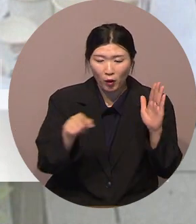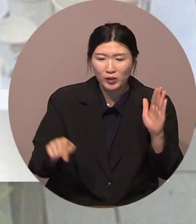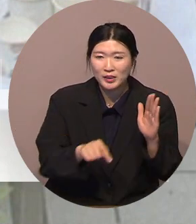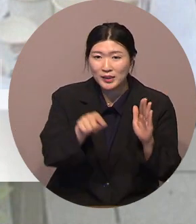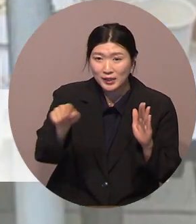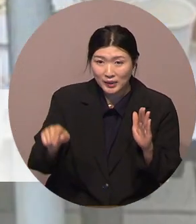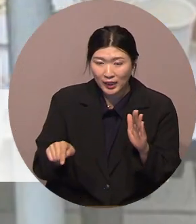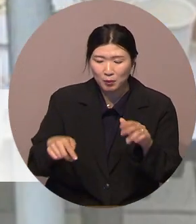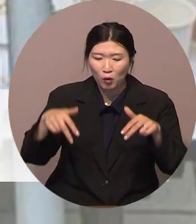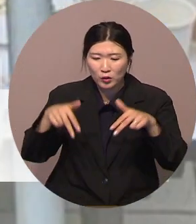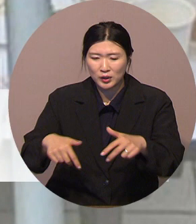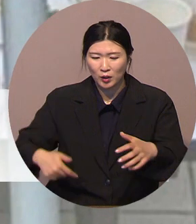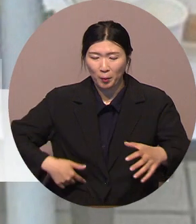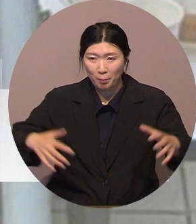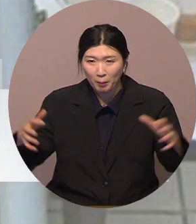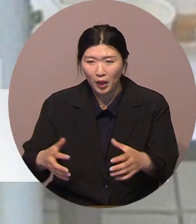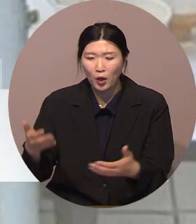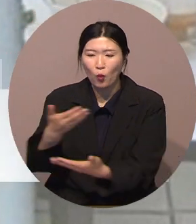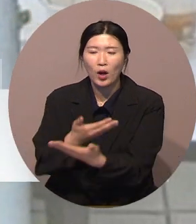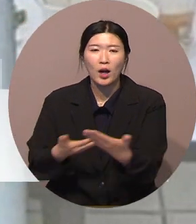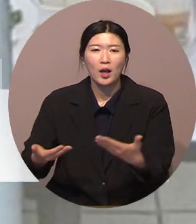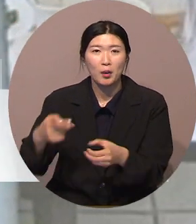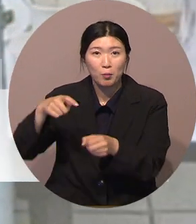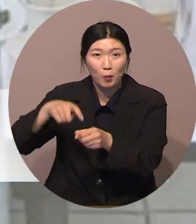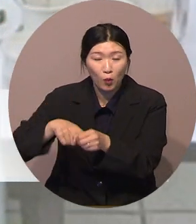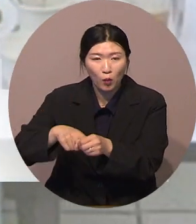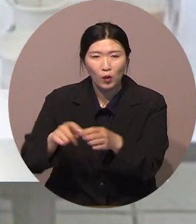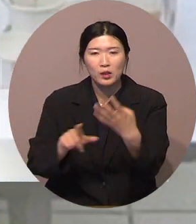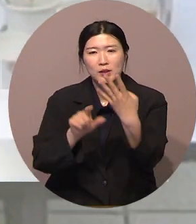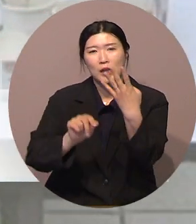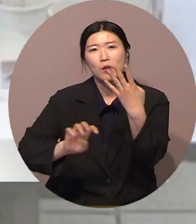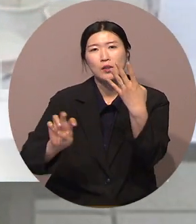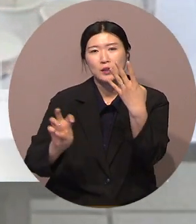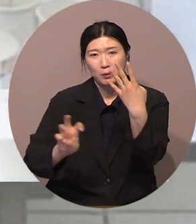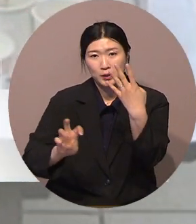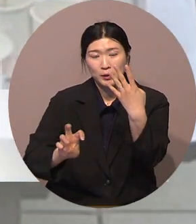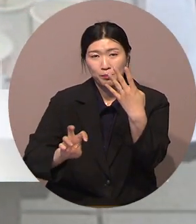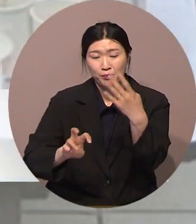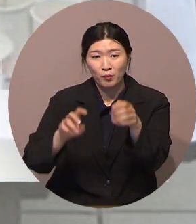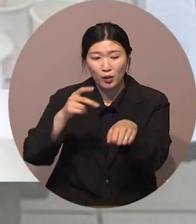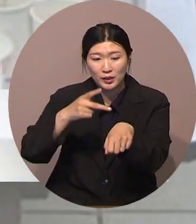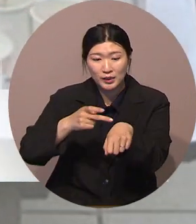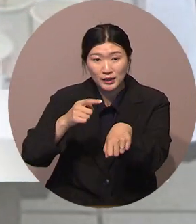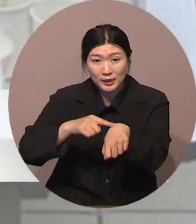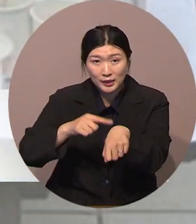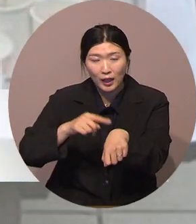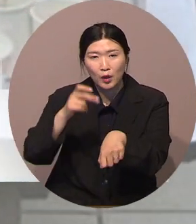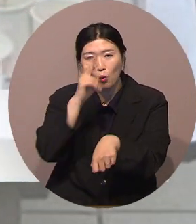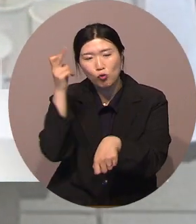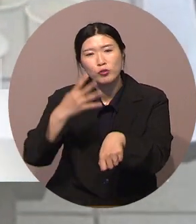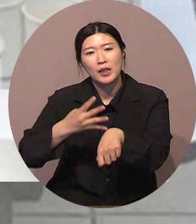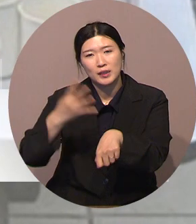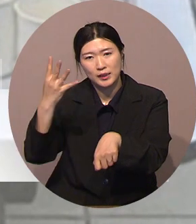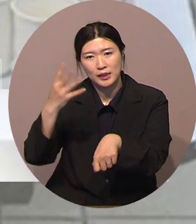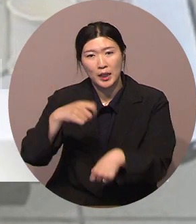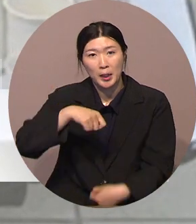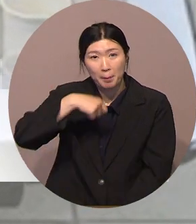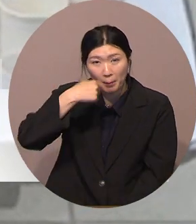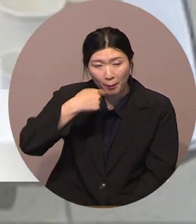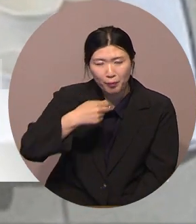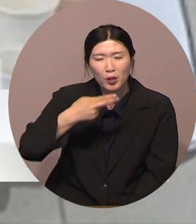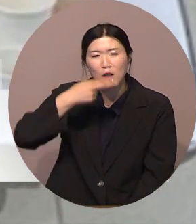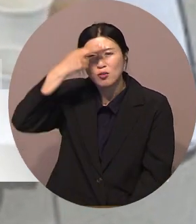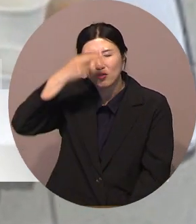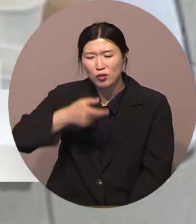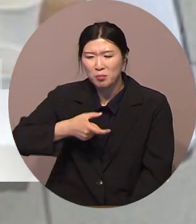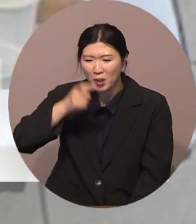직원 화합을 위해 모인 자리에서 지난 4월 30일 근무 시간인 오후 4시쯤 음식과 함께 술을 마신